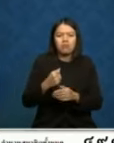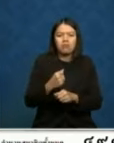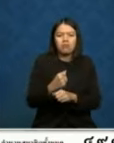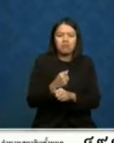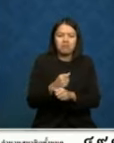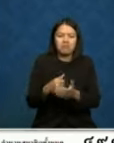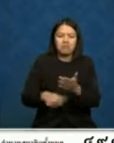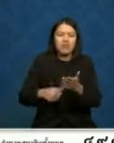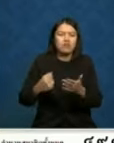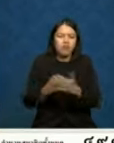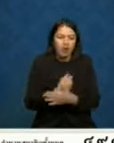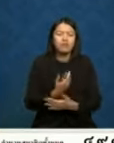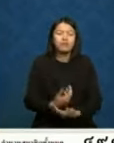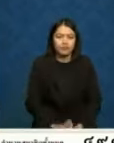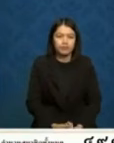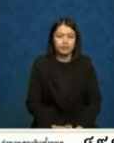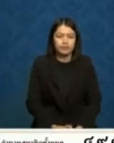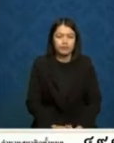ณครับ